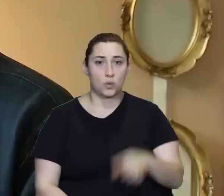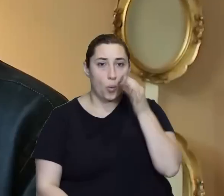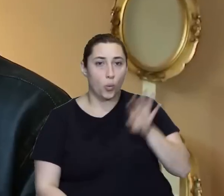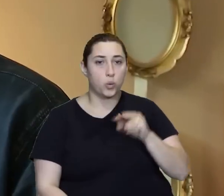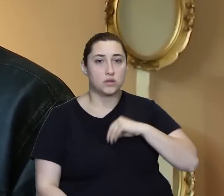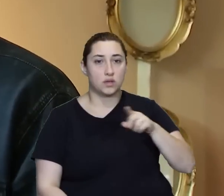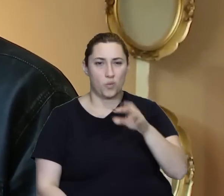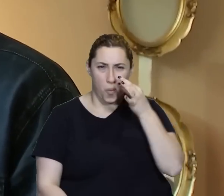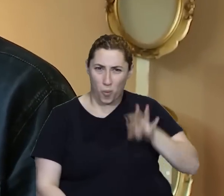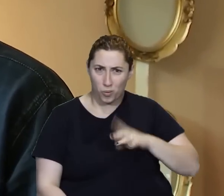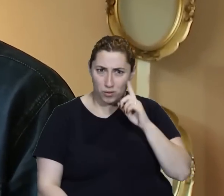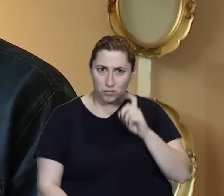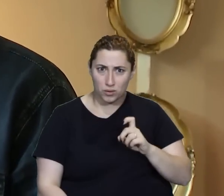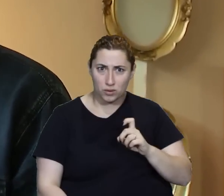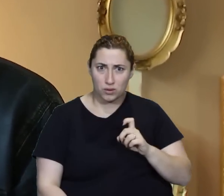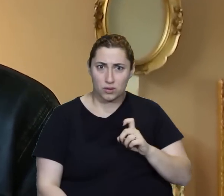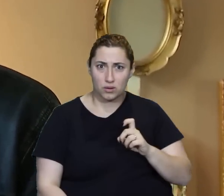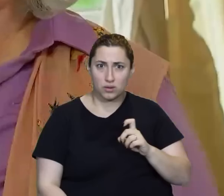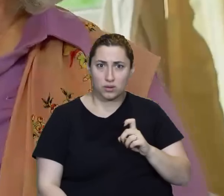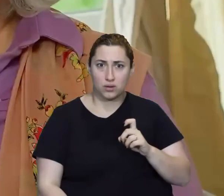seni. Oğlum. Elimi